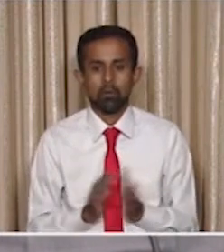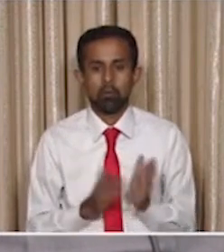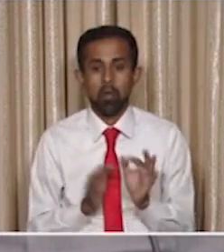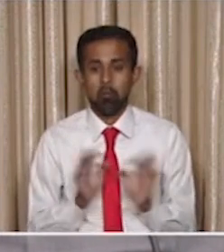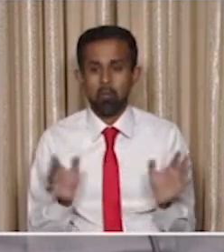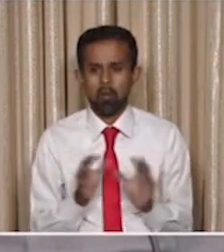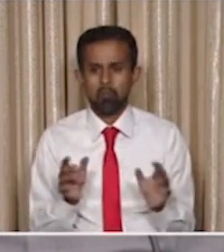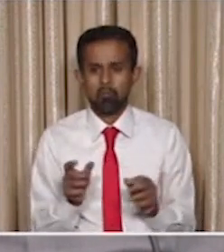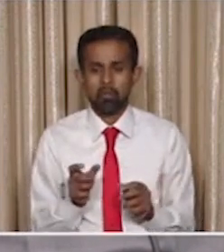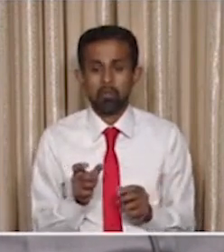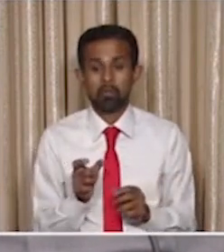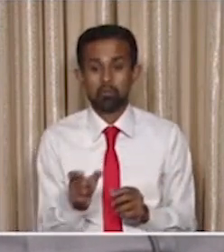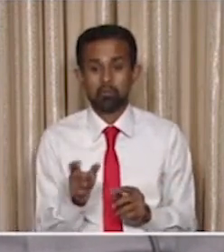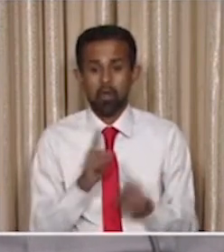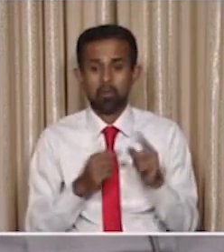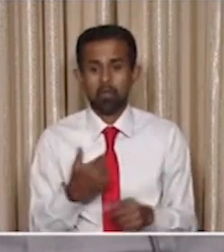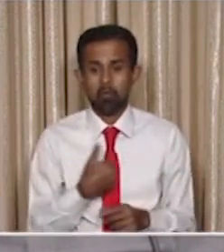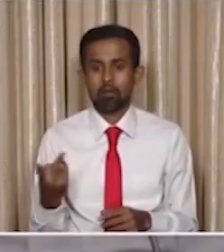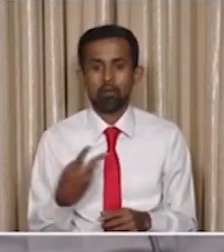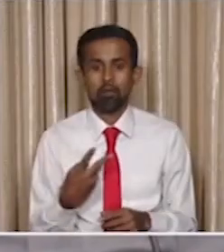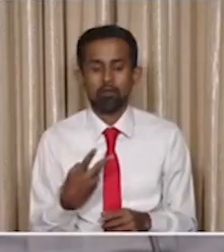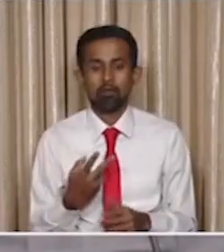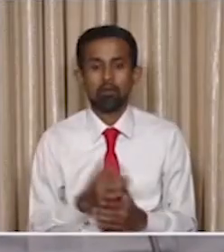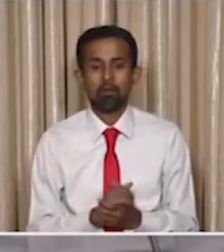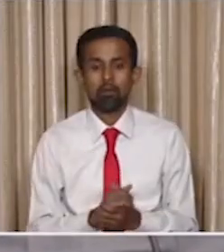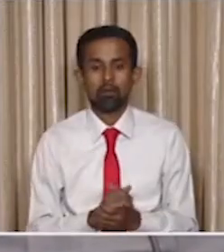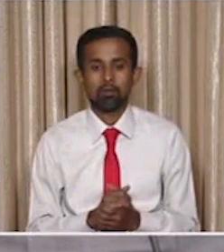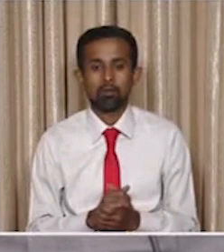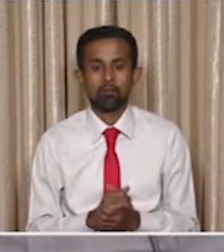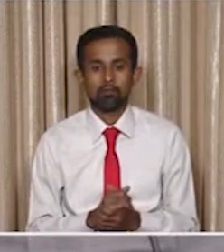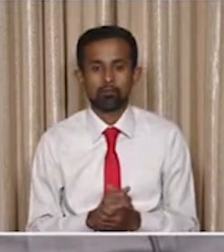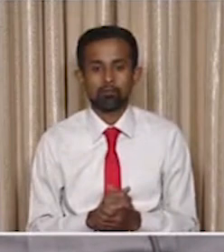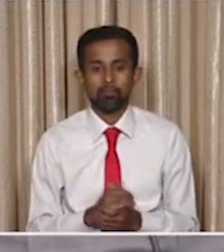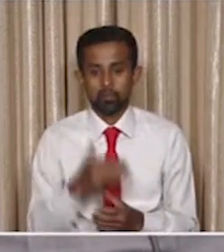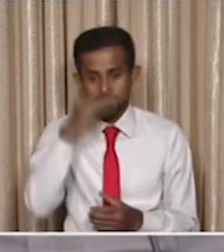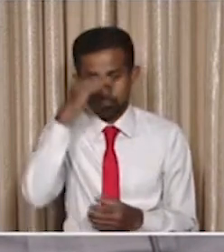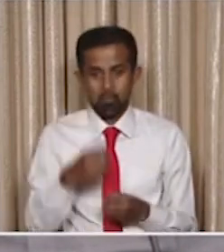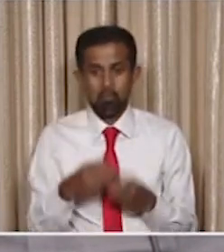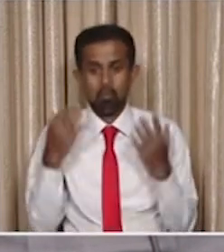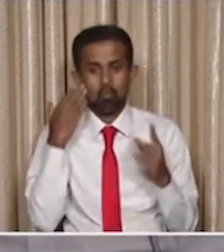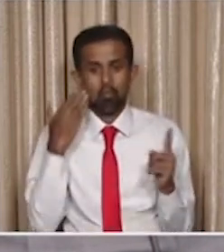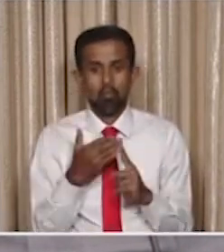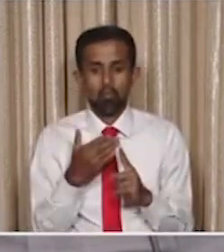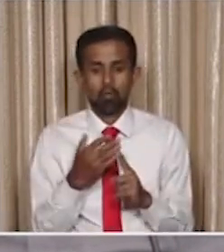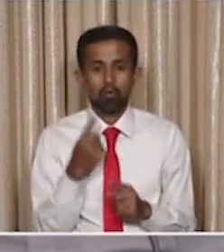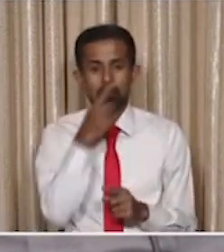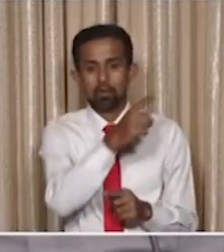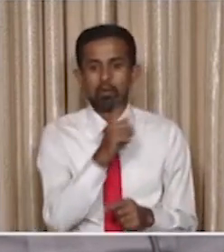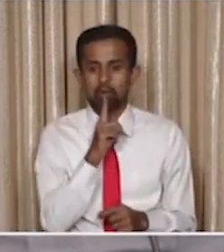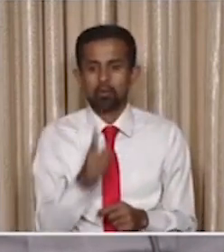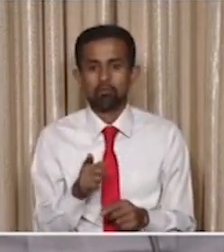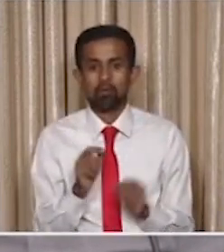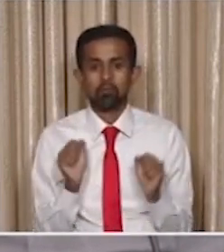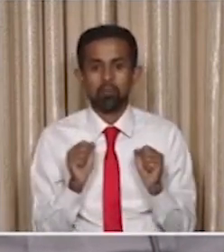මර්ධනයට විරුද්ධව ජිනීවා ගිහිල්ලා කතා කරොත් මට හෙක්ටප්පතුමටයි දැක්කේ මේ පාස්කු ප්‍රහාරය සම්බන්ධව ගිහිල්ලා කතා කරන්න කියන